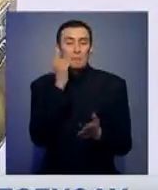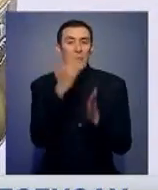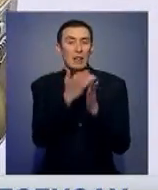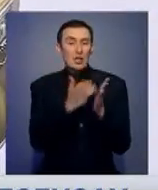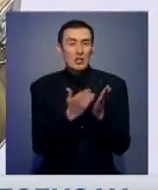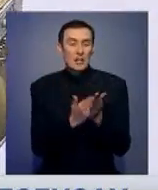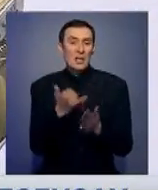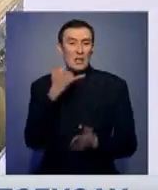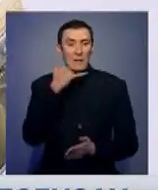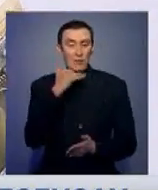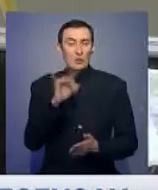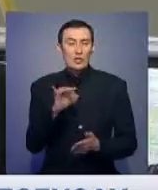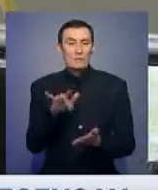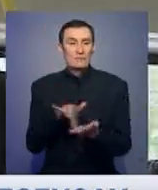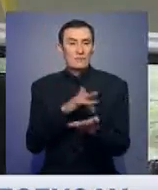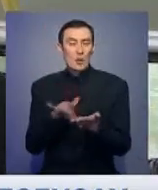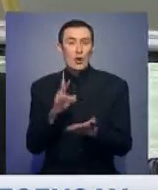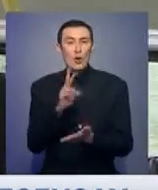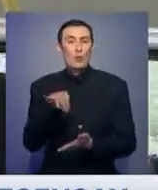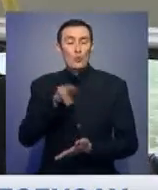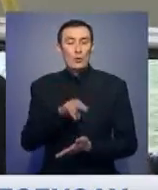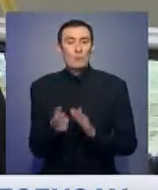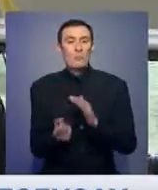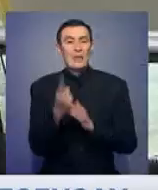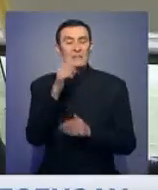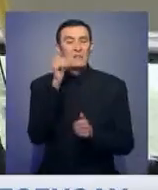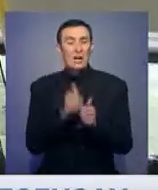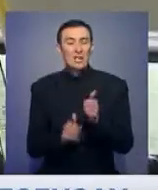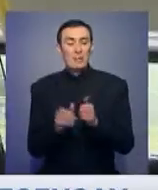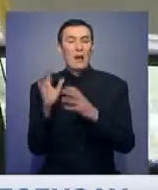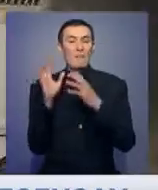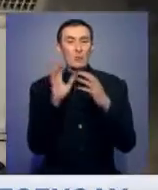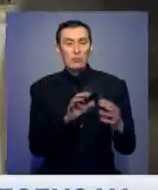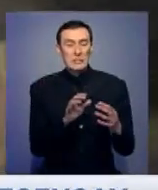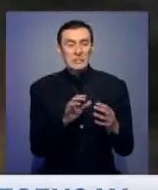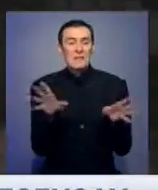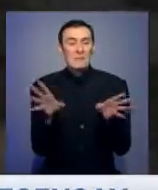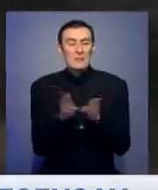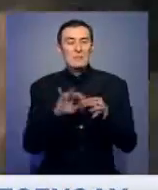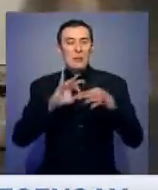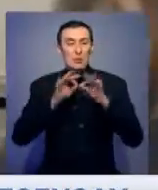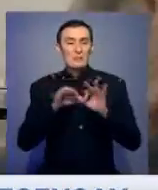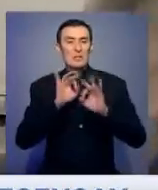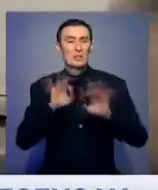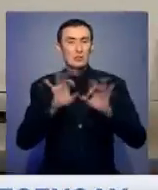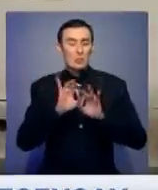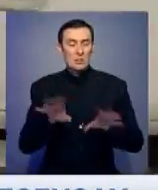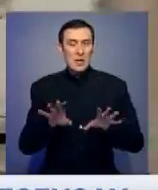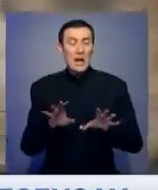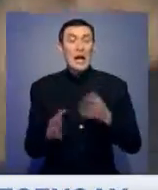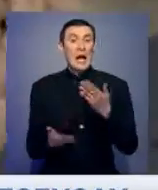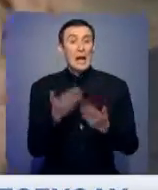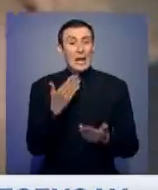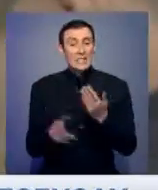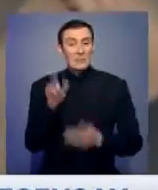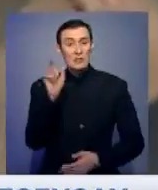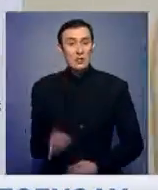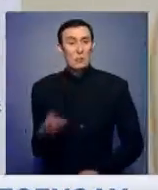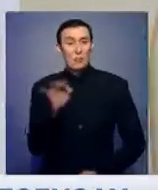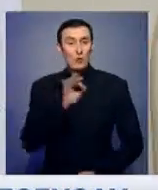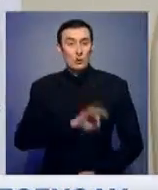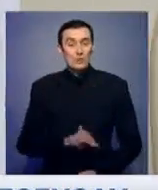на телефон и считать QR-код. Он появится в каждом автобусе вместе с подробной инструкцией. А вот если пассажир